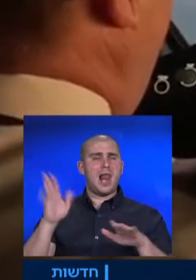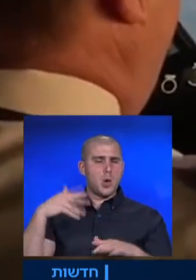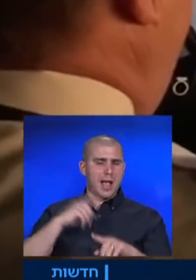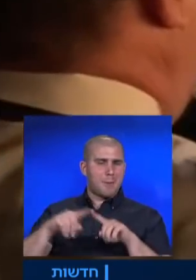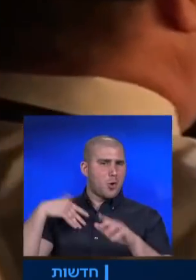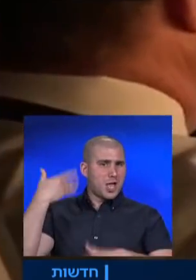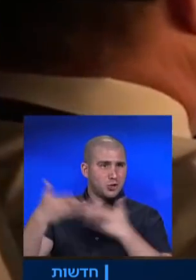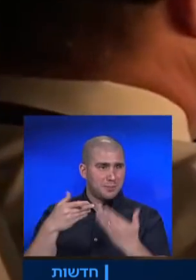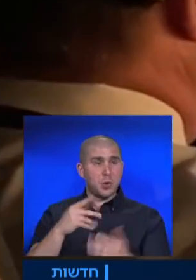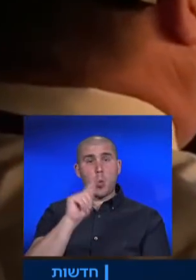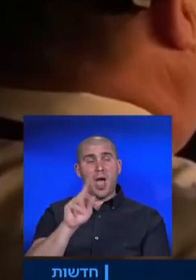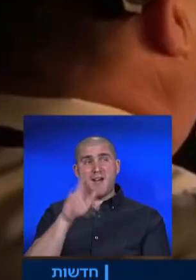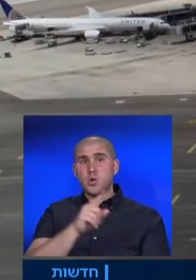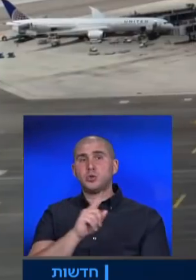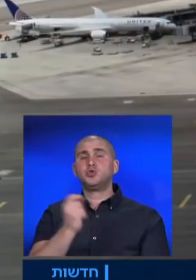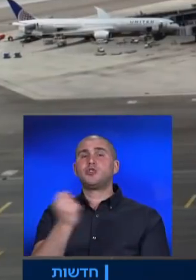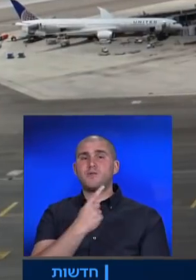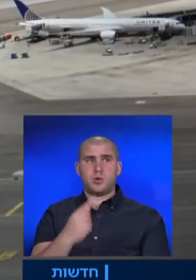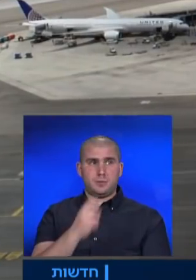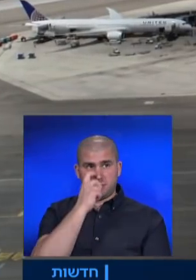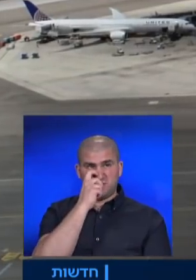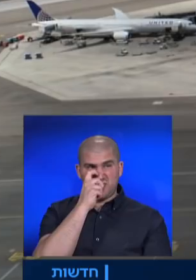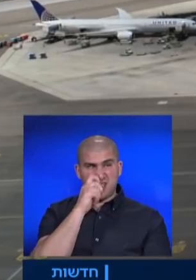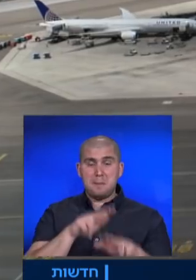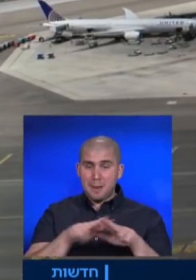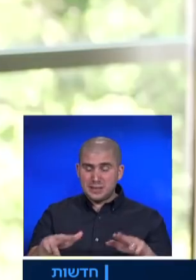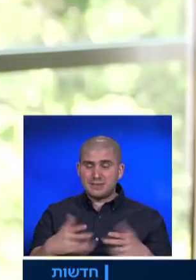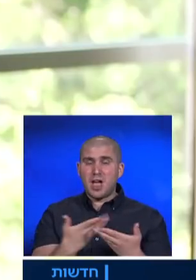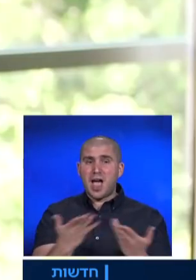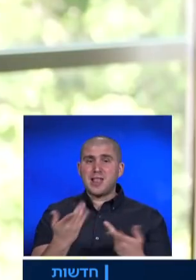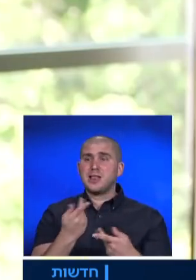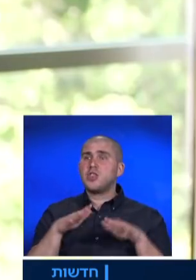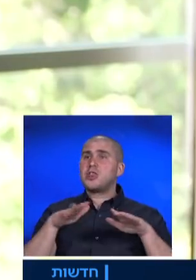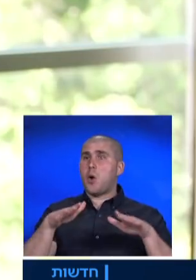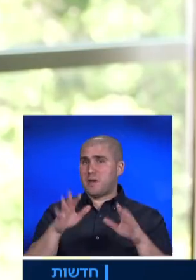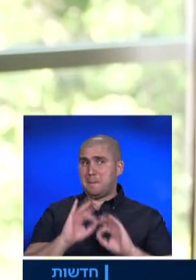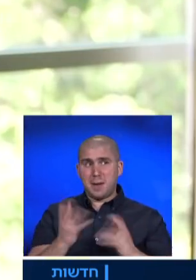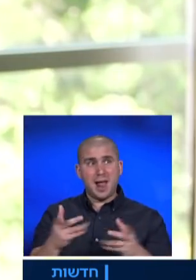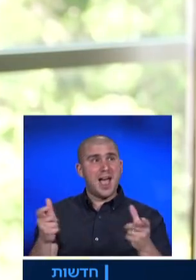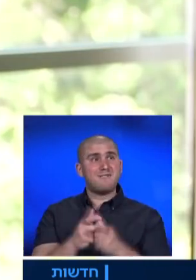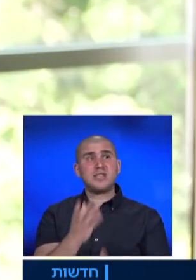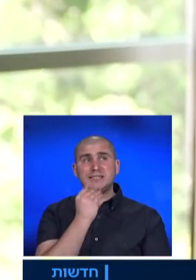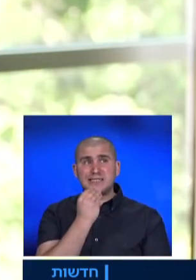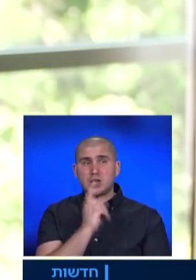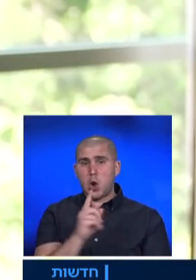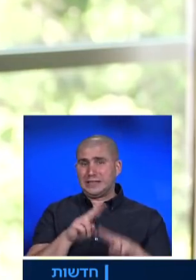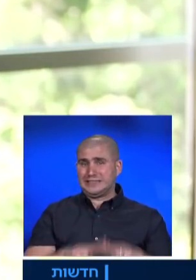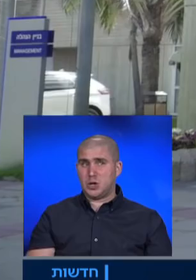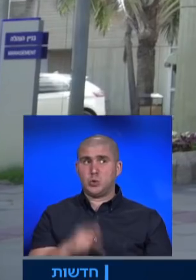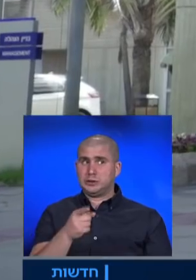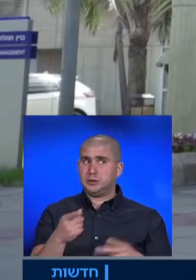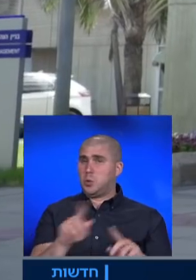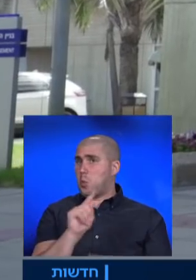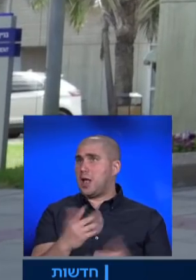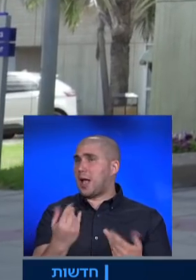אולי אפילו שבועות. במצב שבו אין שוק תעופה היום, החברות הישראליות לא ישרדו, זה עניין של